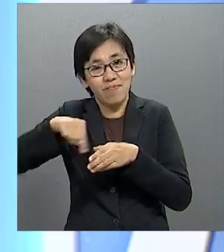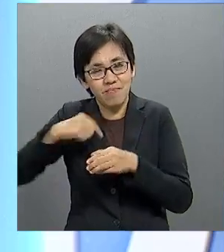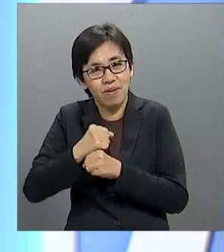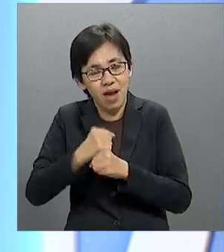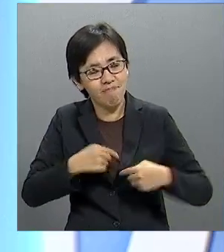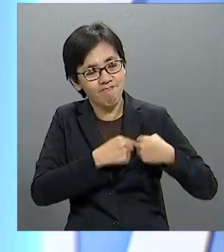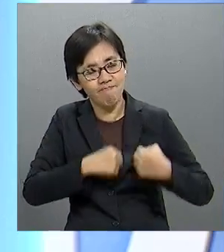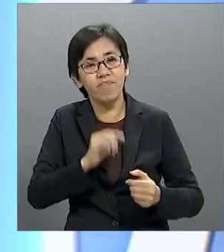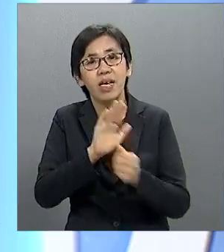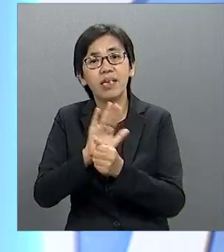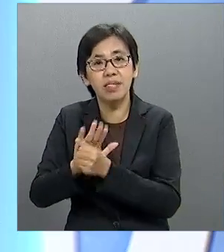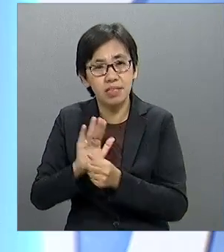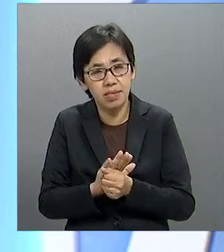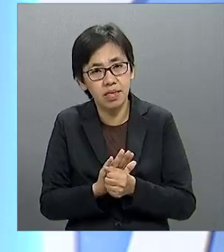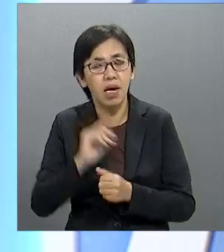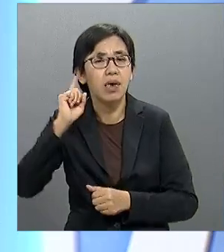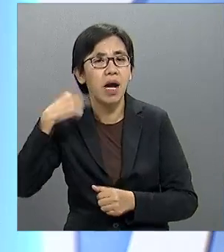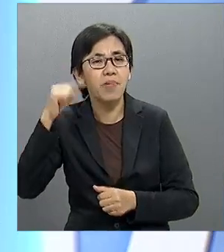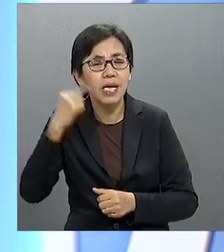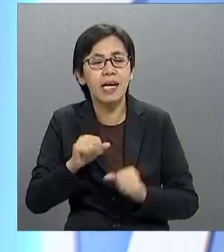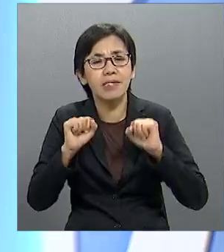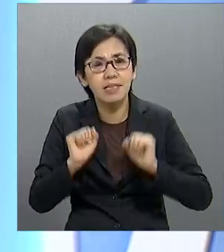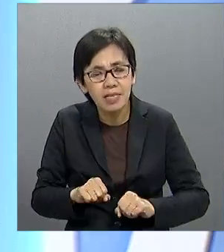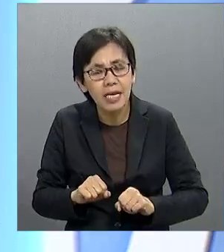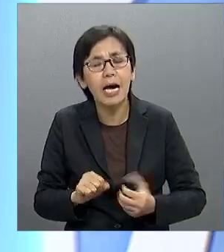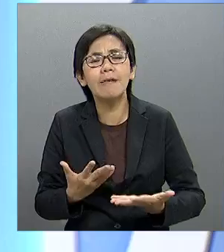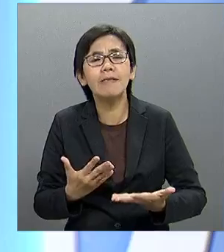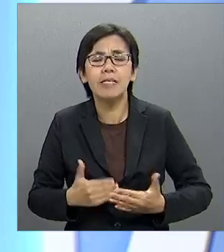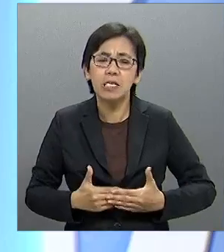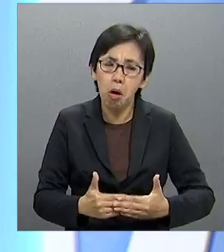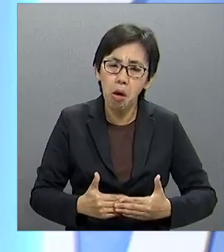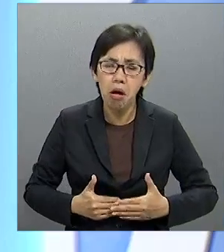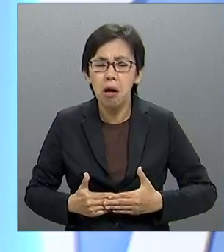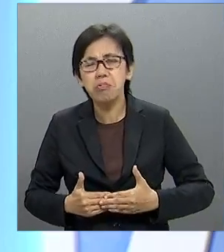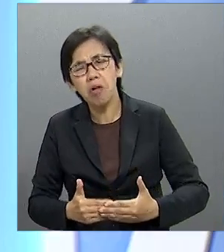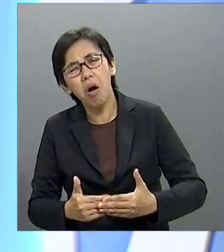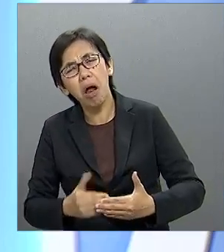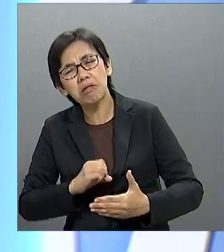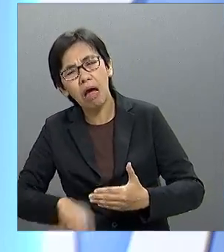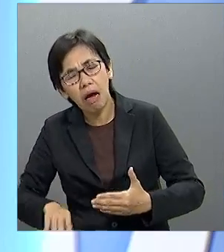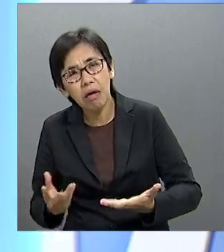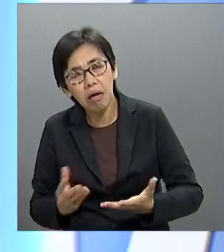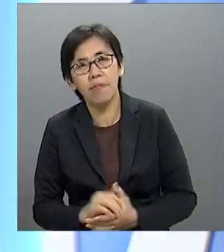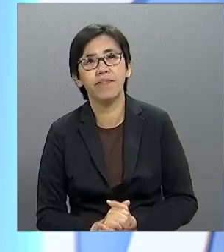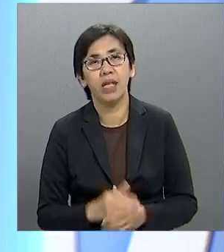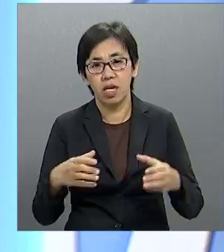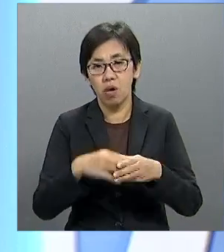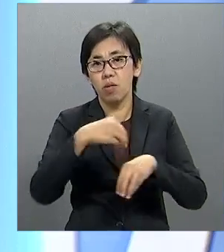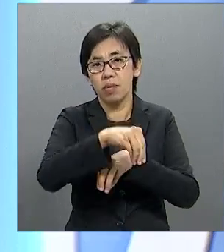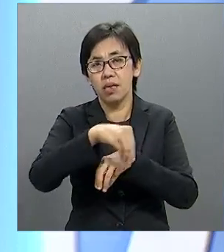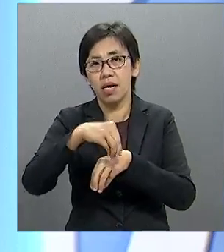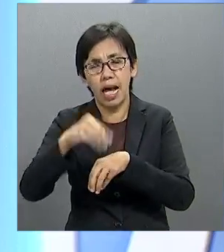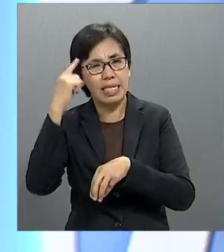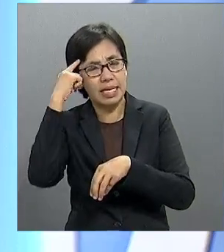ในเรื่องของผู้หญิงที่ตัดสินใจในตรงนี้ด้วยที่นี่ค่ะมาดูทางหน่วยงานเครือข่ายที่ขับเคลื่อนเองจะมีความเห็น